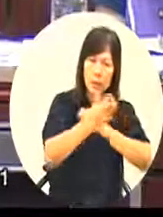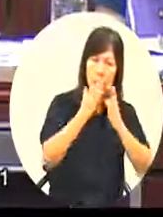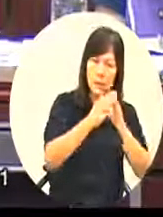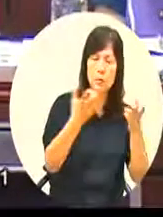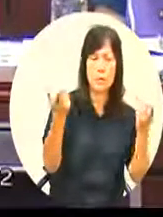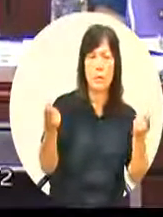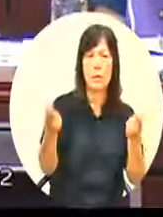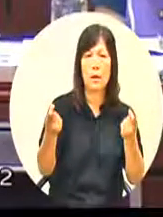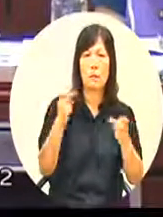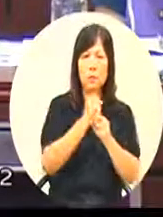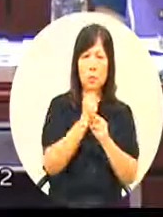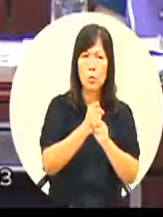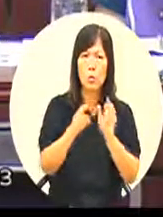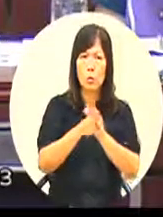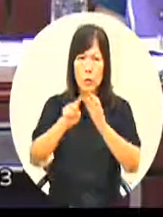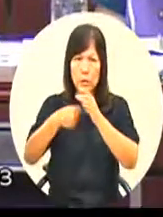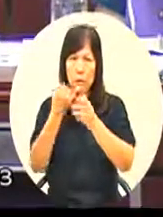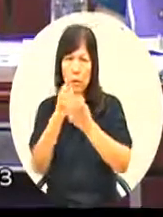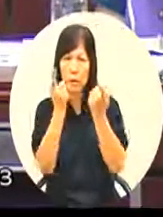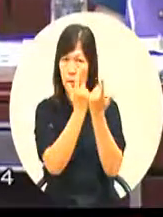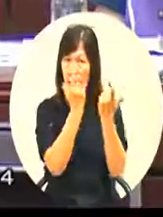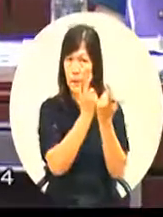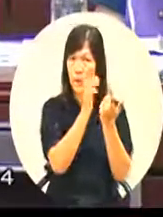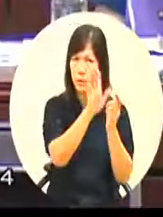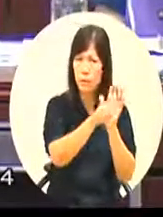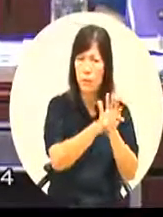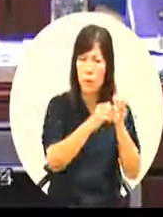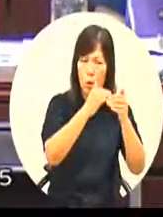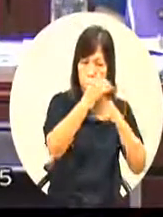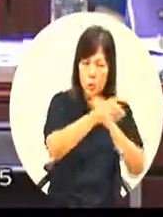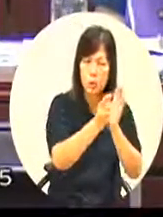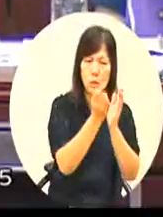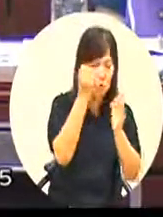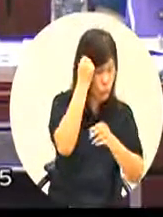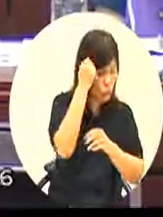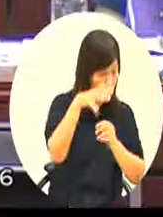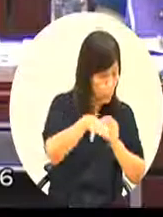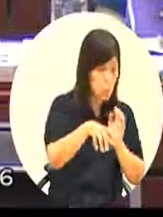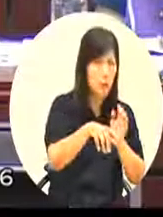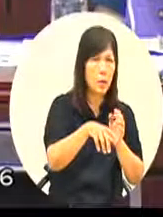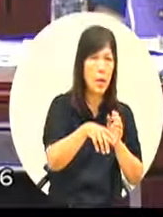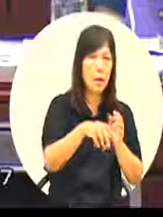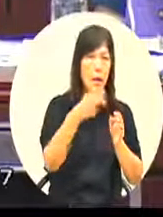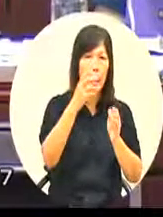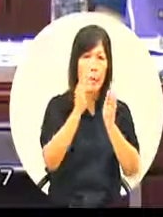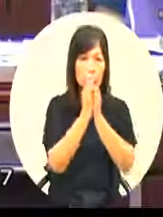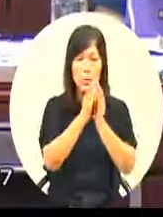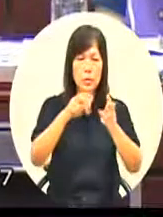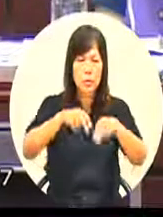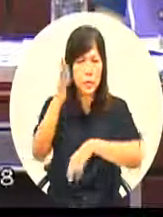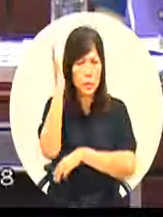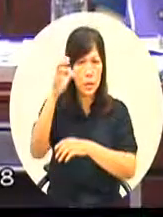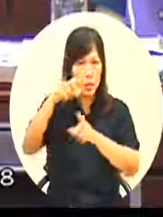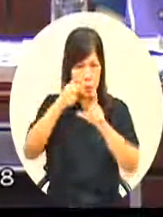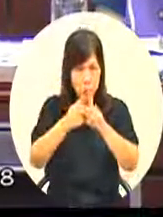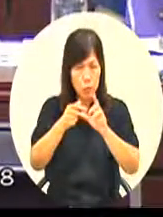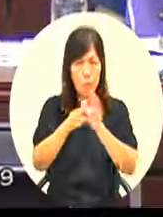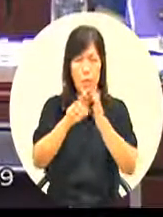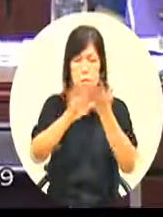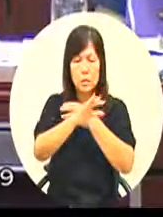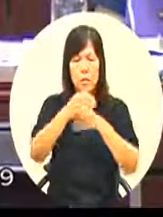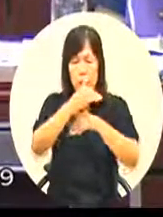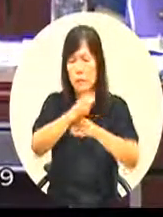式进行，但是只有这个台北市是限了学区，桃园市限了行政区，其他都不限学